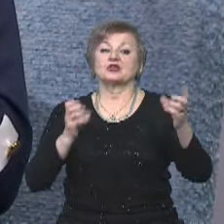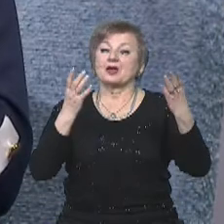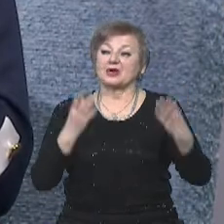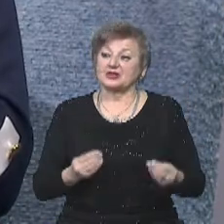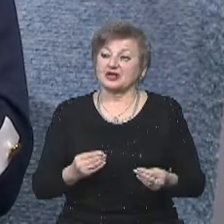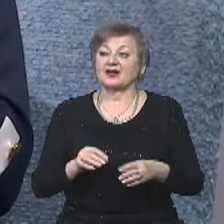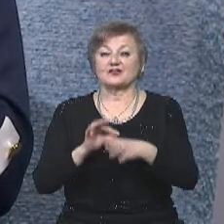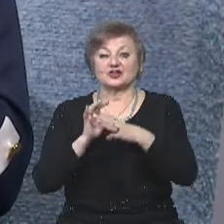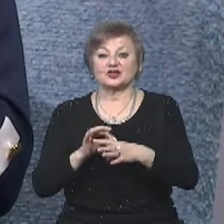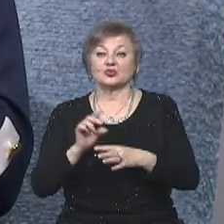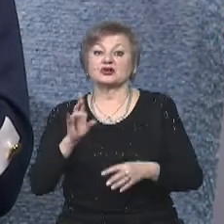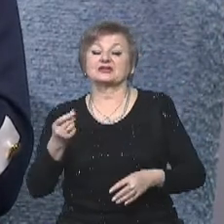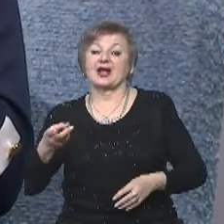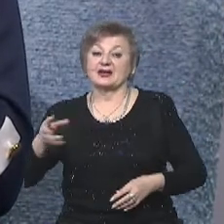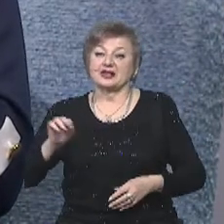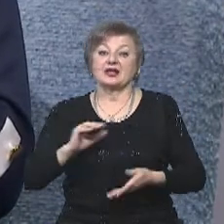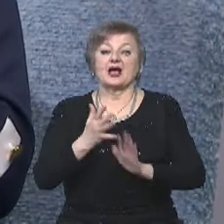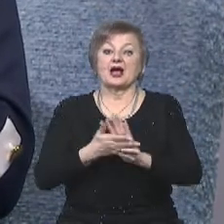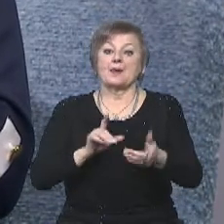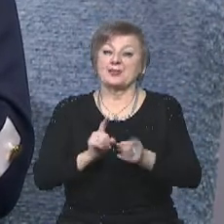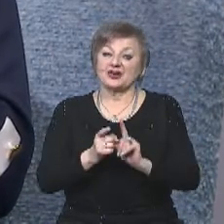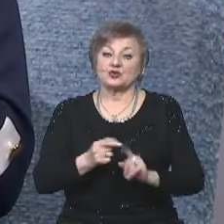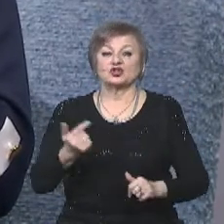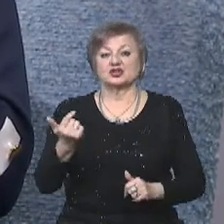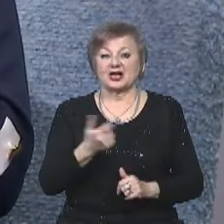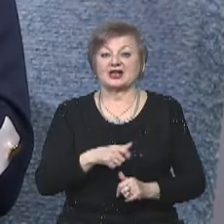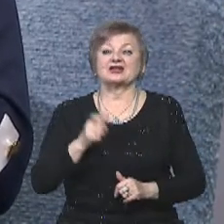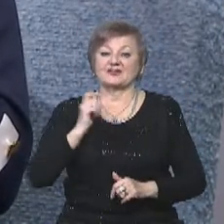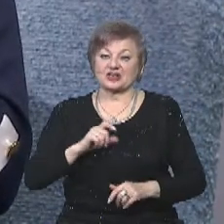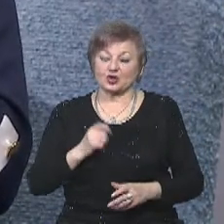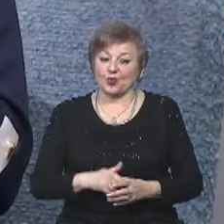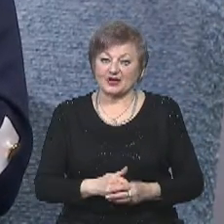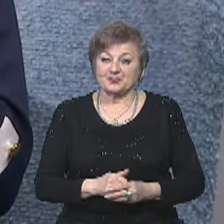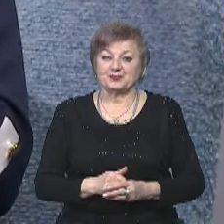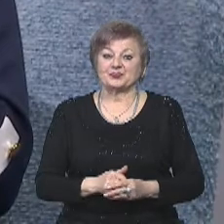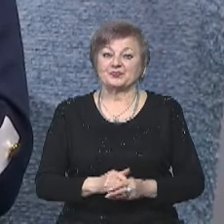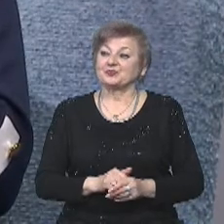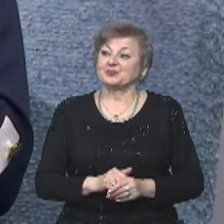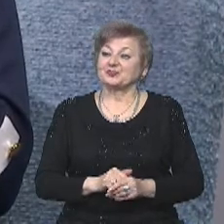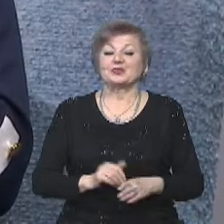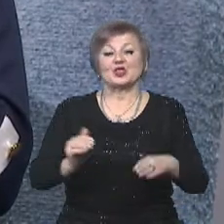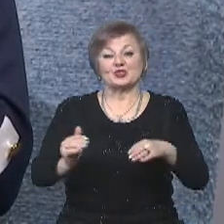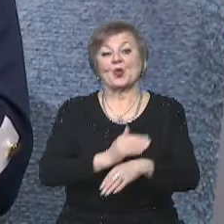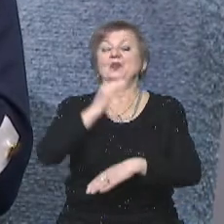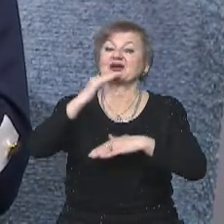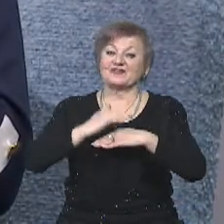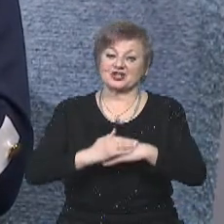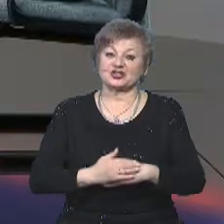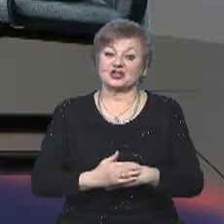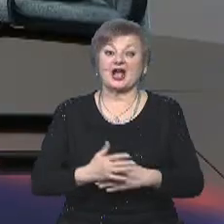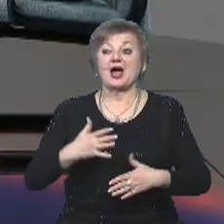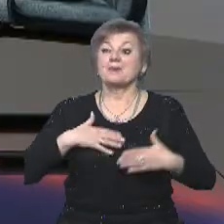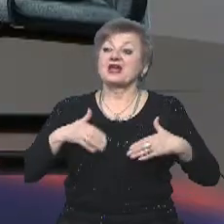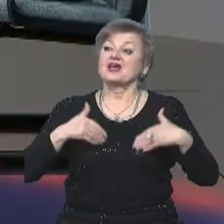В студії працює Наталя Зворигіна, і сурдоперекладом нам допомагає Галина Воротнікова. Добрий вечір. А